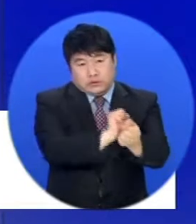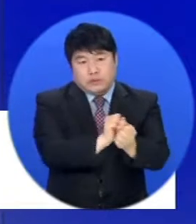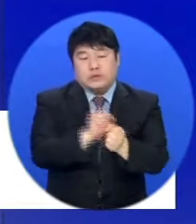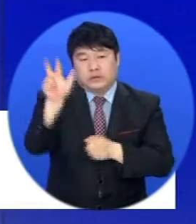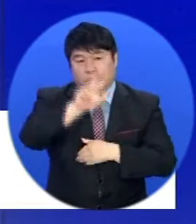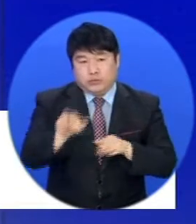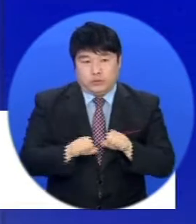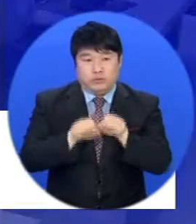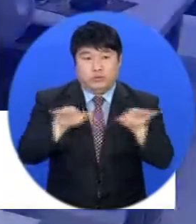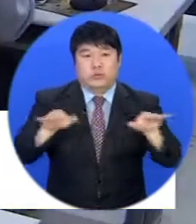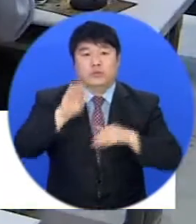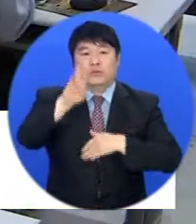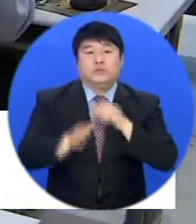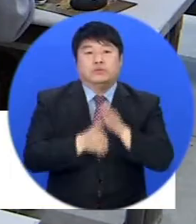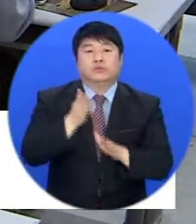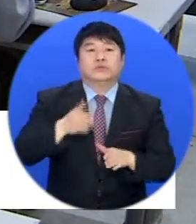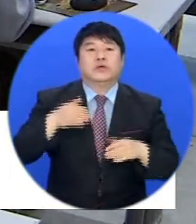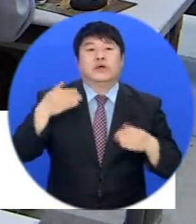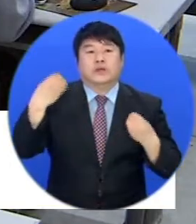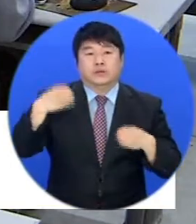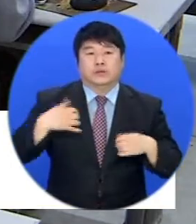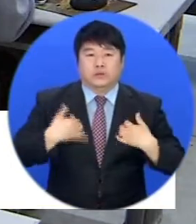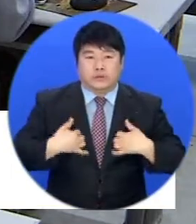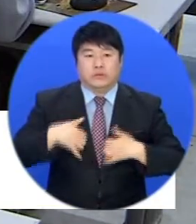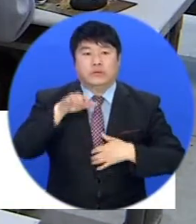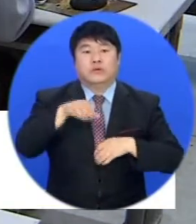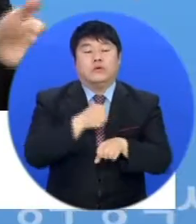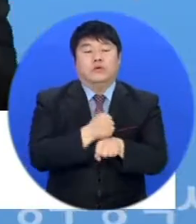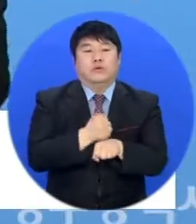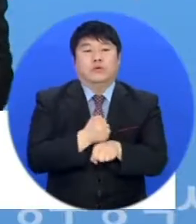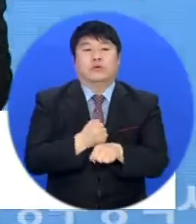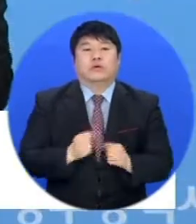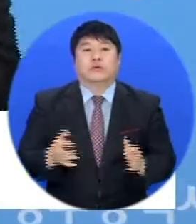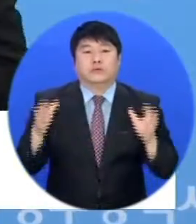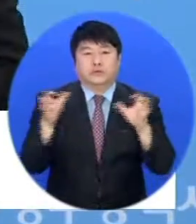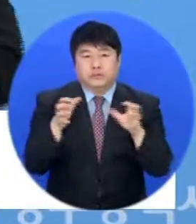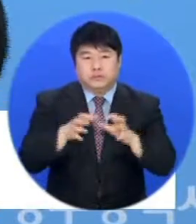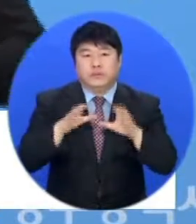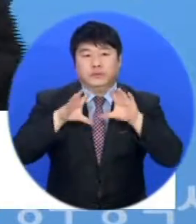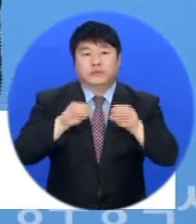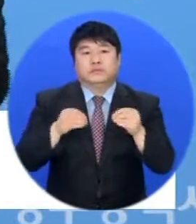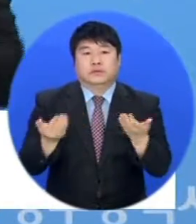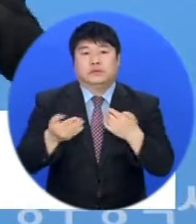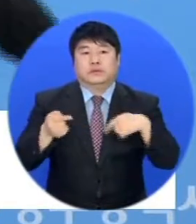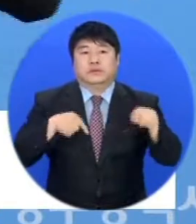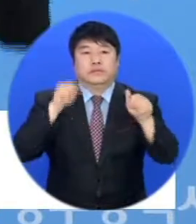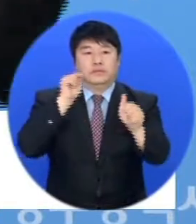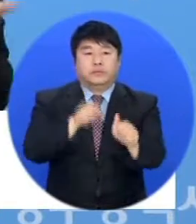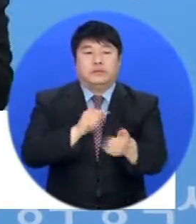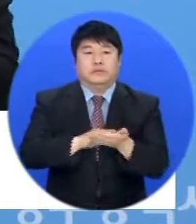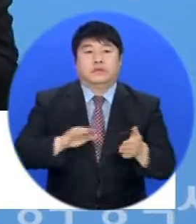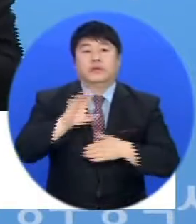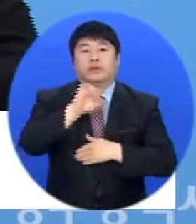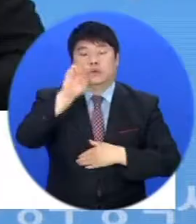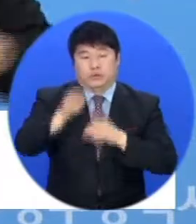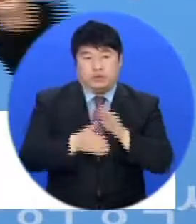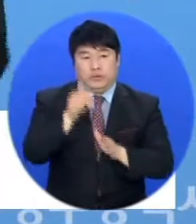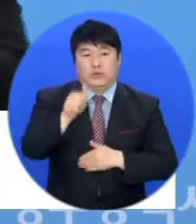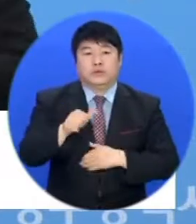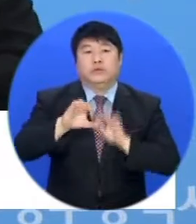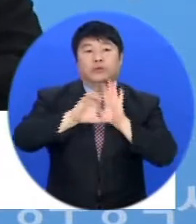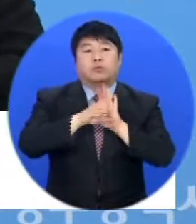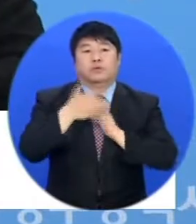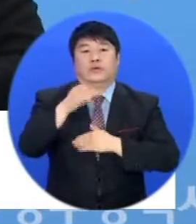가운데 광주시가 유흥시설에 대한 집합금지 행정명령을 내렸습니다. 이용섭 광주시장은 코로나19